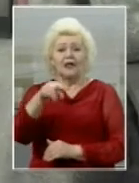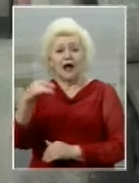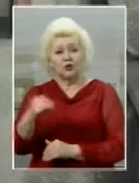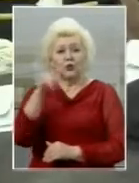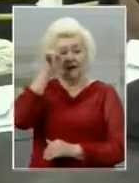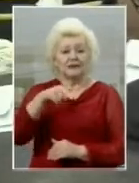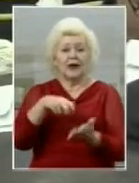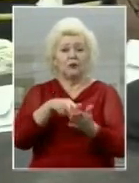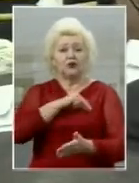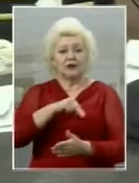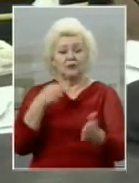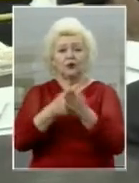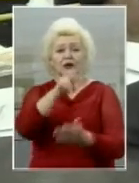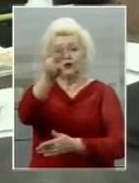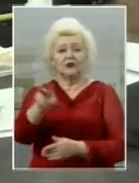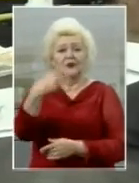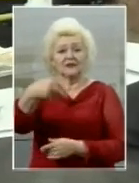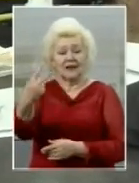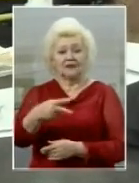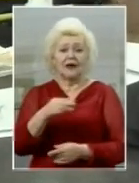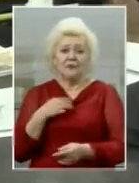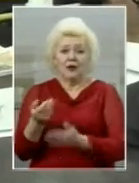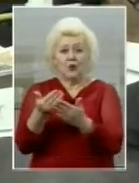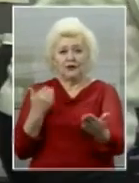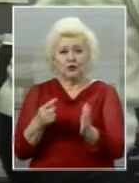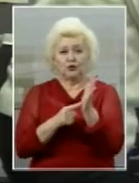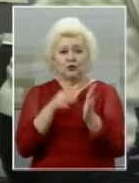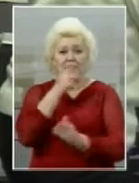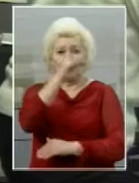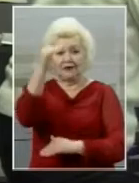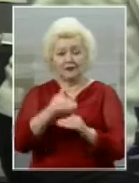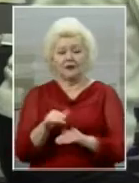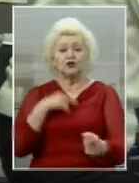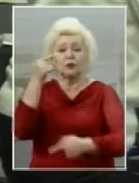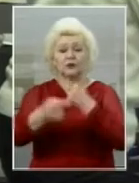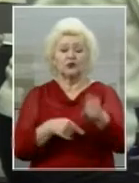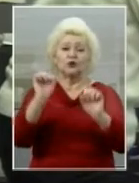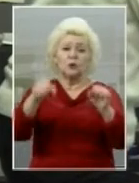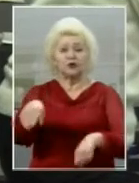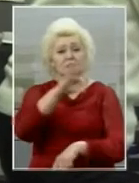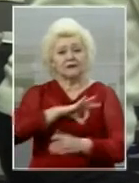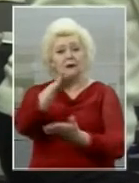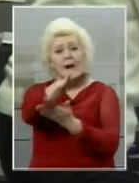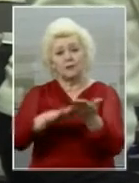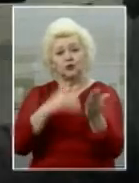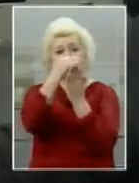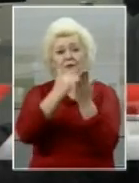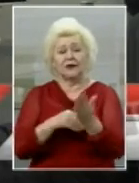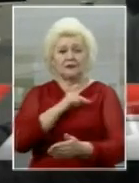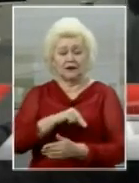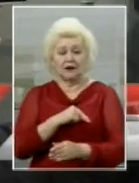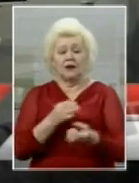пошта працює до 20-ї, але звик приходити до 6-ї години вечора. Говорить, що згодом може і скористається подовженим графіком роботи.